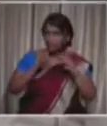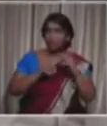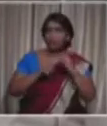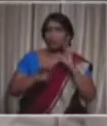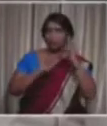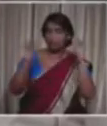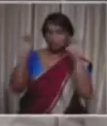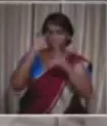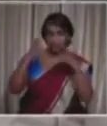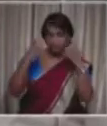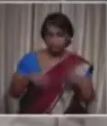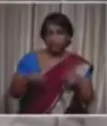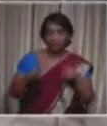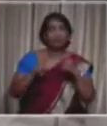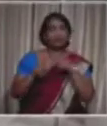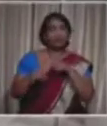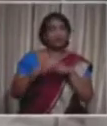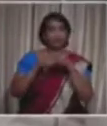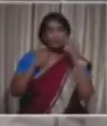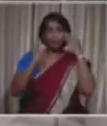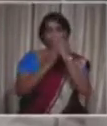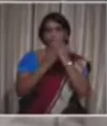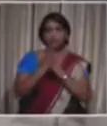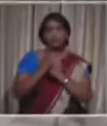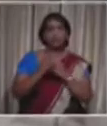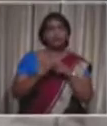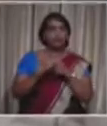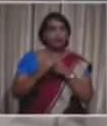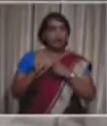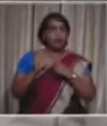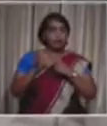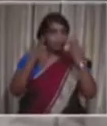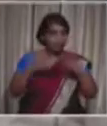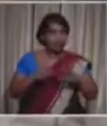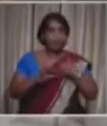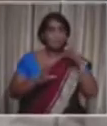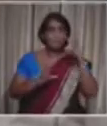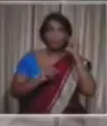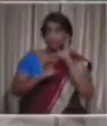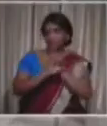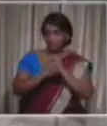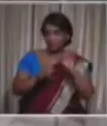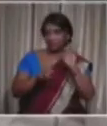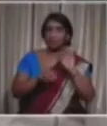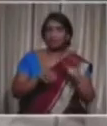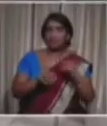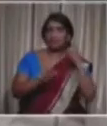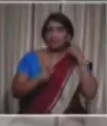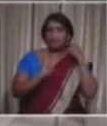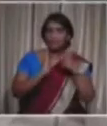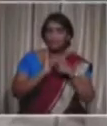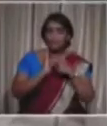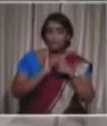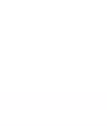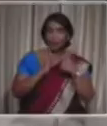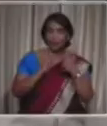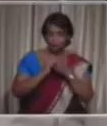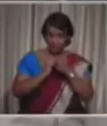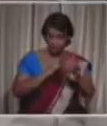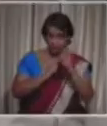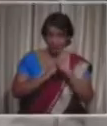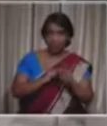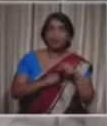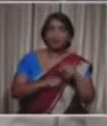කරලා අවසන් වෙලා තිනවා. ඒ නිසා මේ අගෝස්තු මාසයේ අවසන් වෙන්න කලින් ප්‍රතිපල නිකුත් කිරීමට විභාග දෙපාර්තමේන්තුව කටයුතු කරගෙන යනවා.